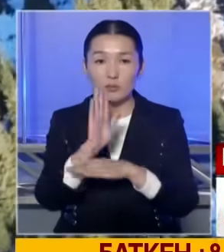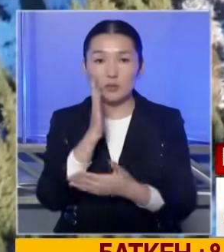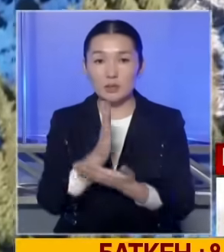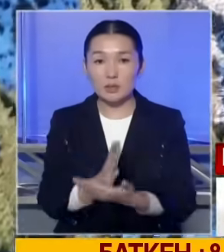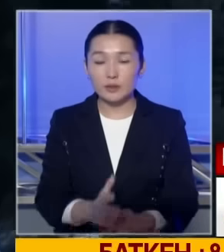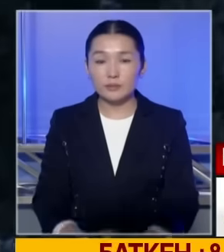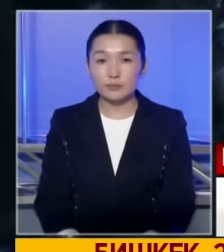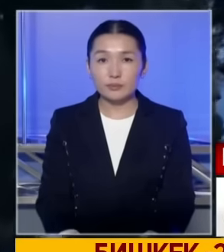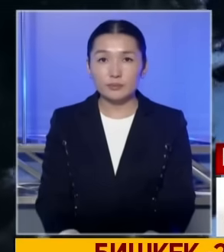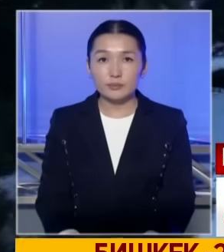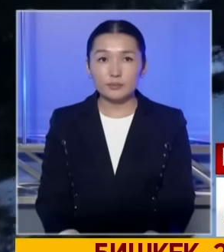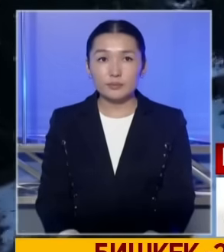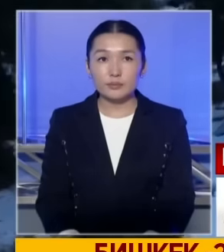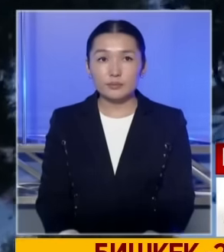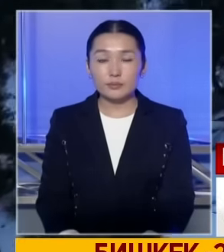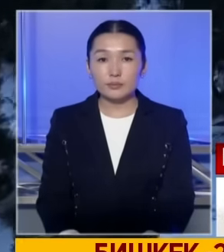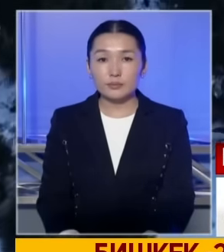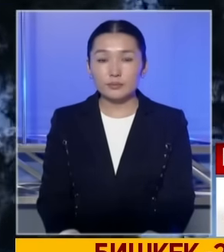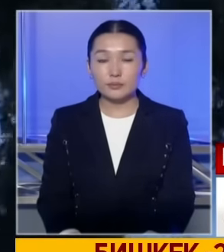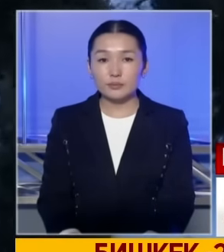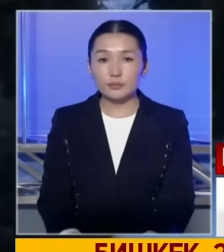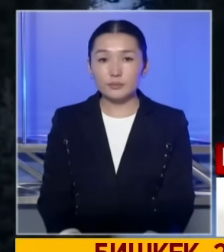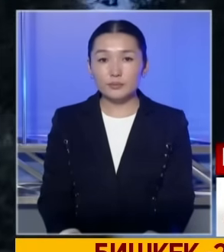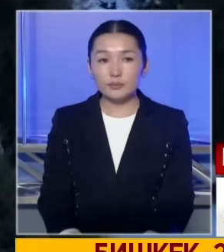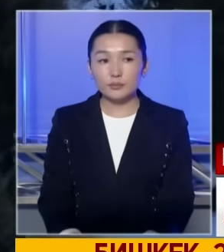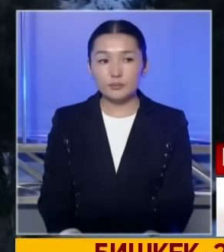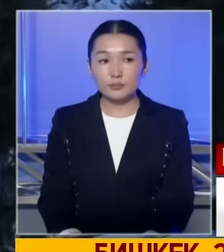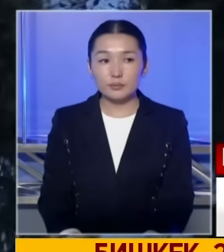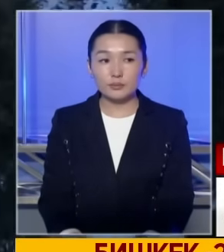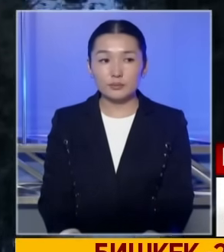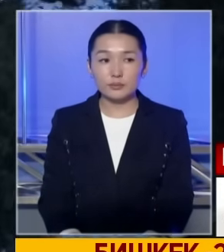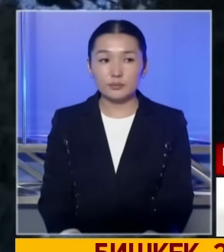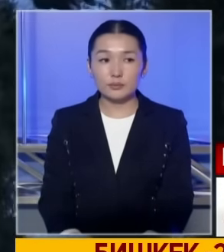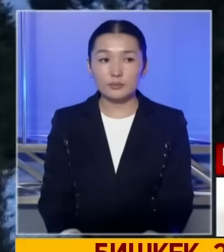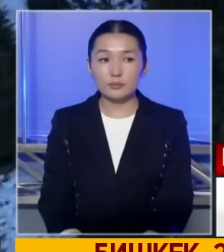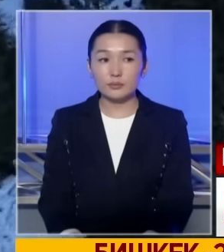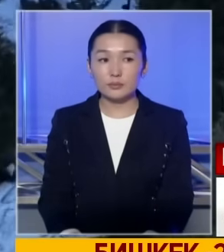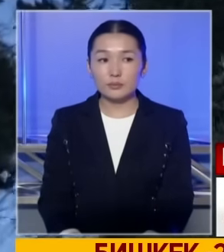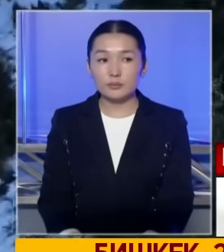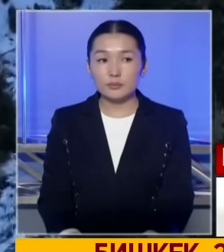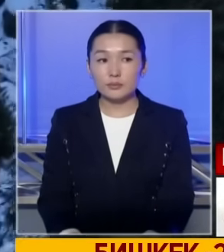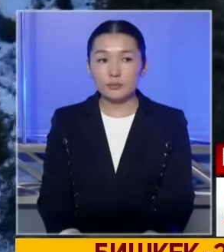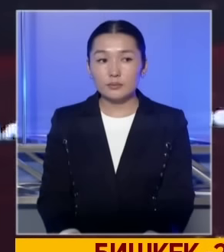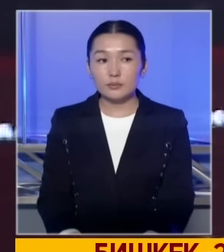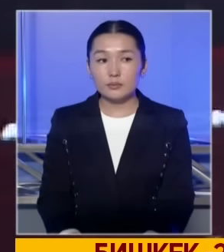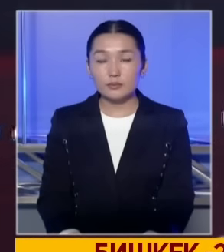ашууда. Айнура Достукбекова, Асылбек Касьянов, Нурлан Чойбеков, Алатоо 24, Ысык Көл облусу.